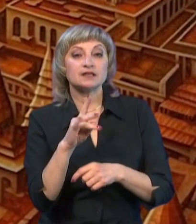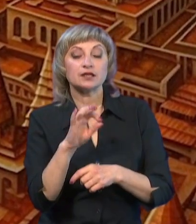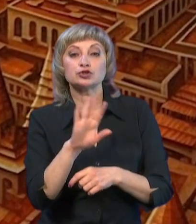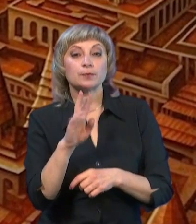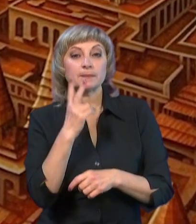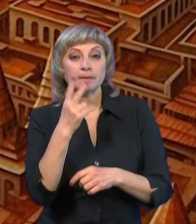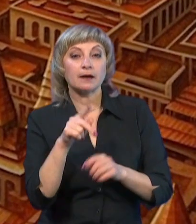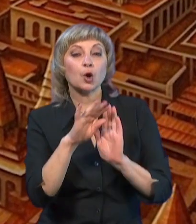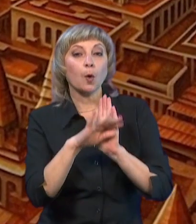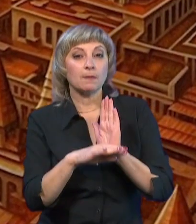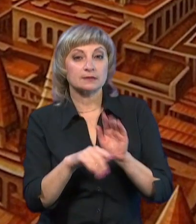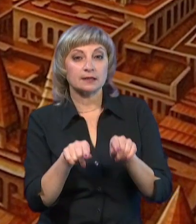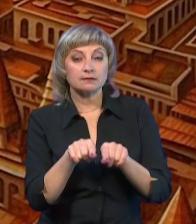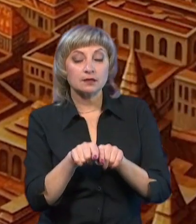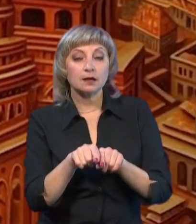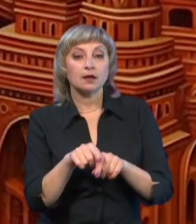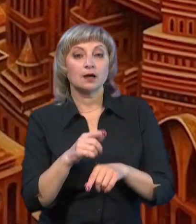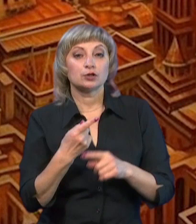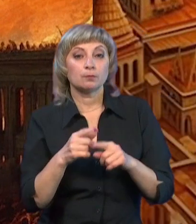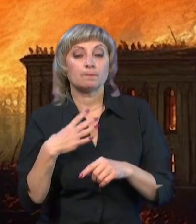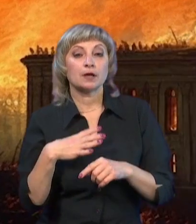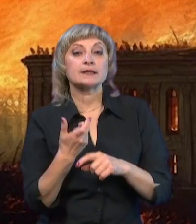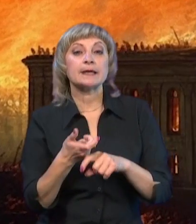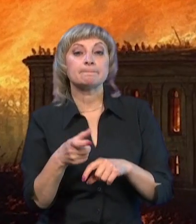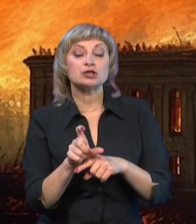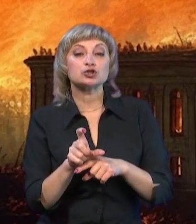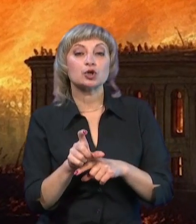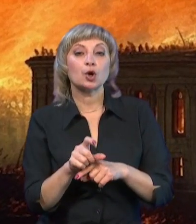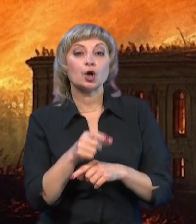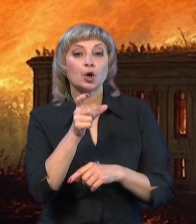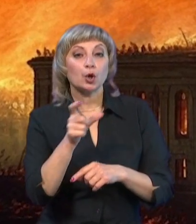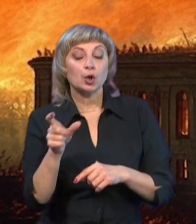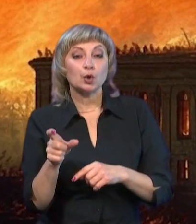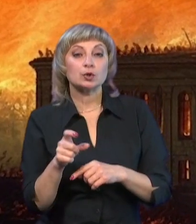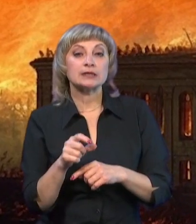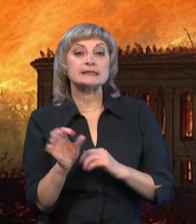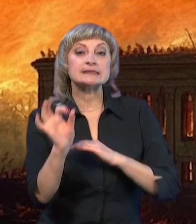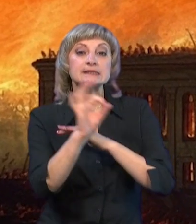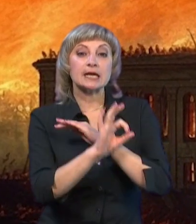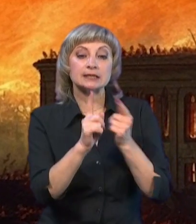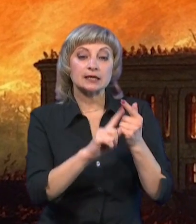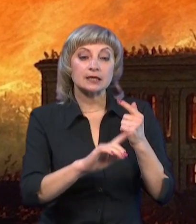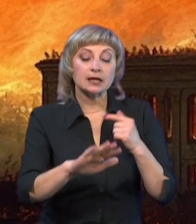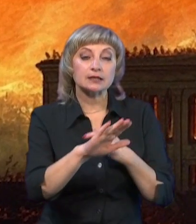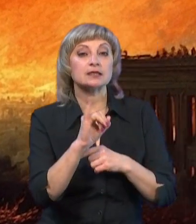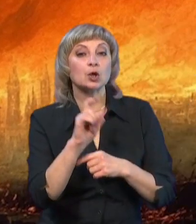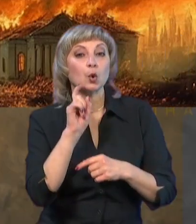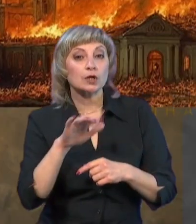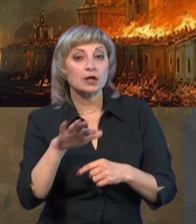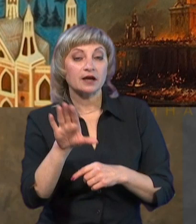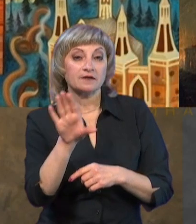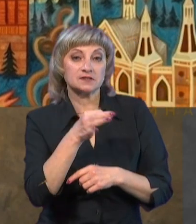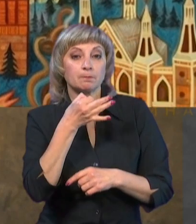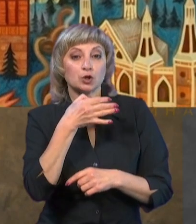такі коментарі. Тому приходили здебільшого люди з західних країн та з України. І всім